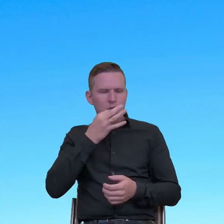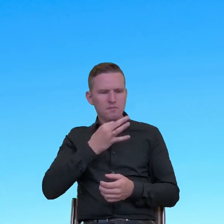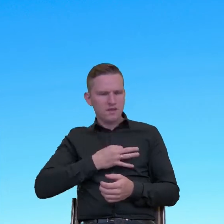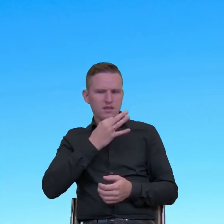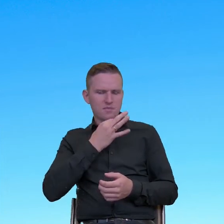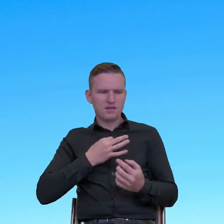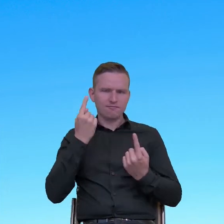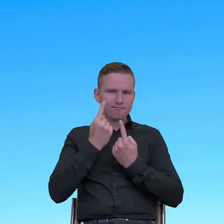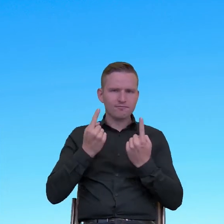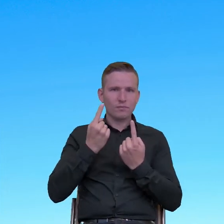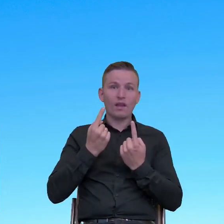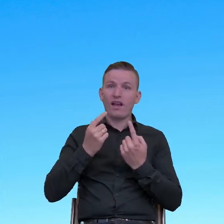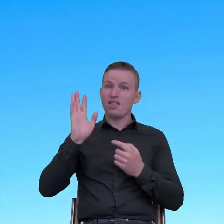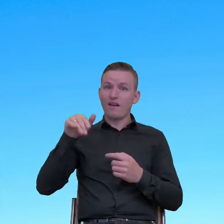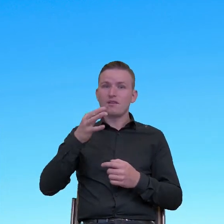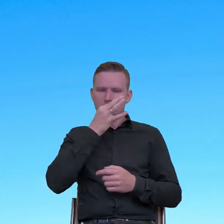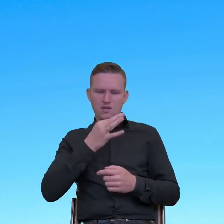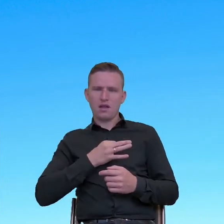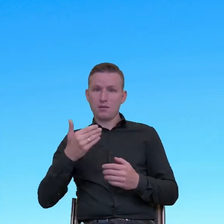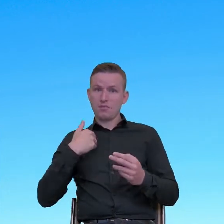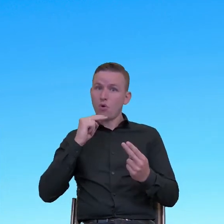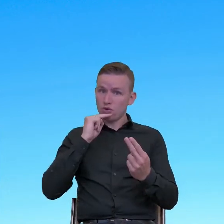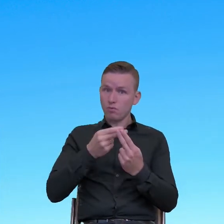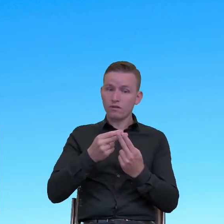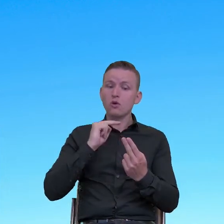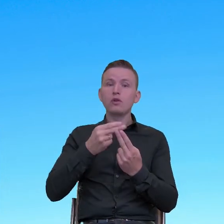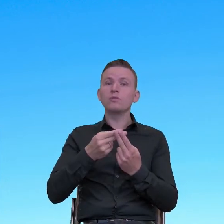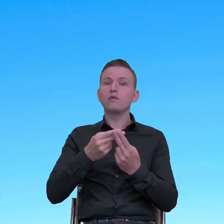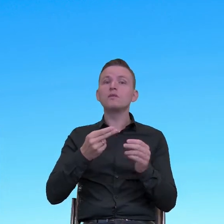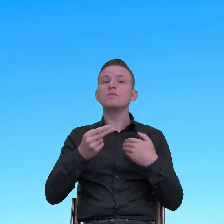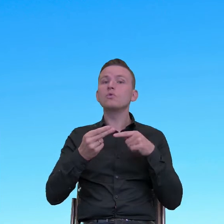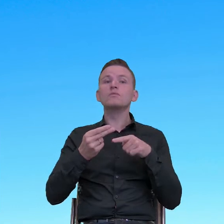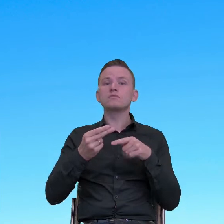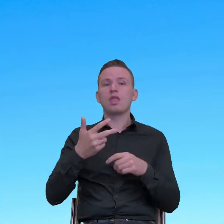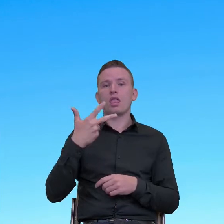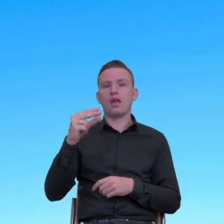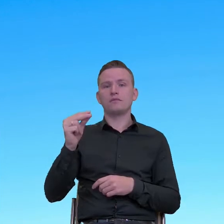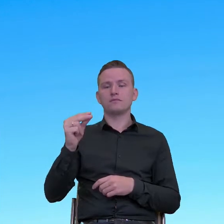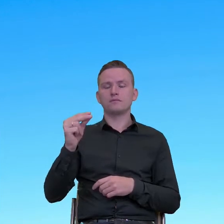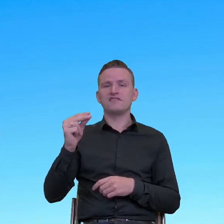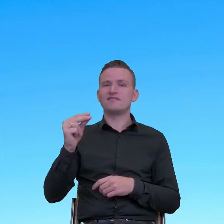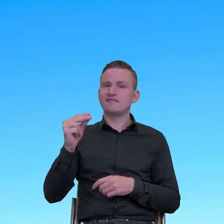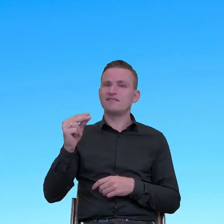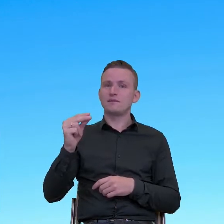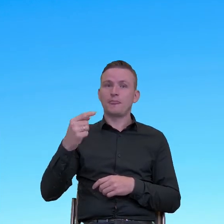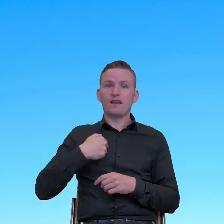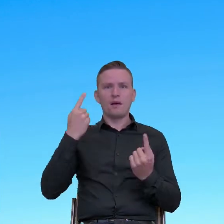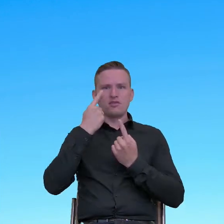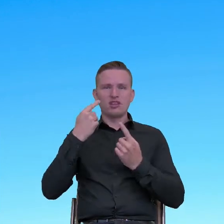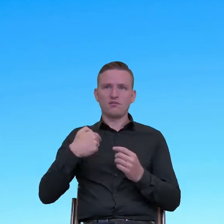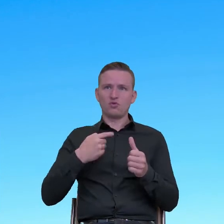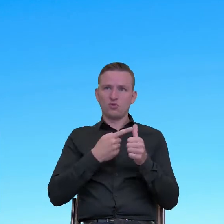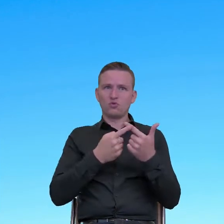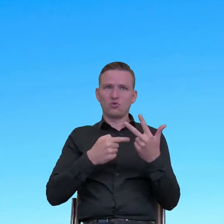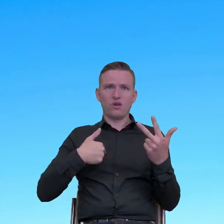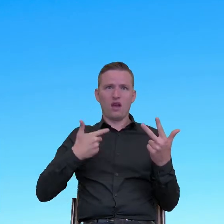nawet pojawiała się na nie odpowiedź, to była to odpowiedź przecząca. I doprowadziło to w moim życiu do pewnego trudnego momentu,